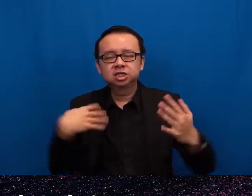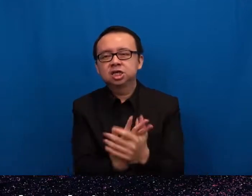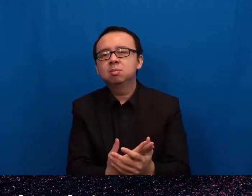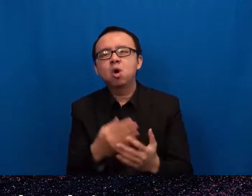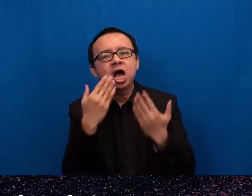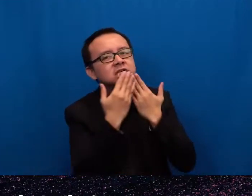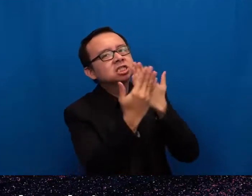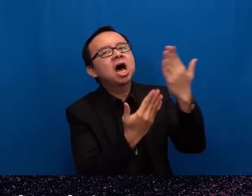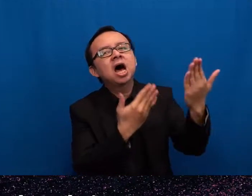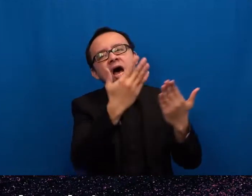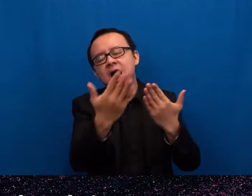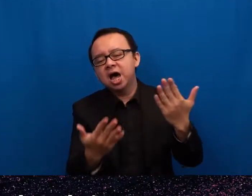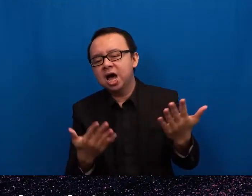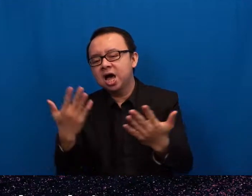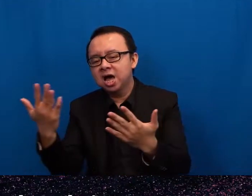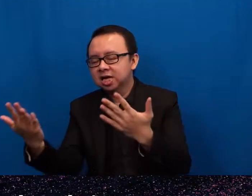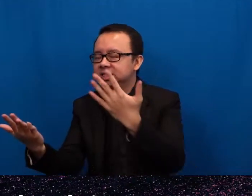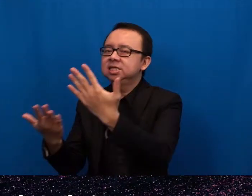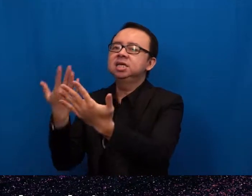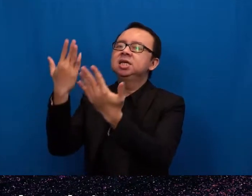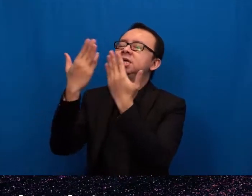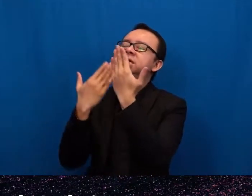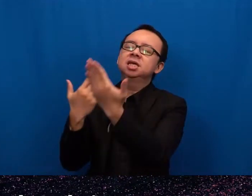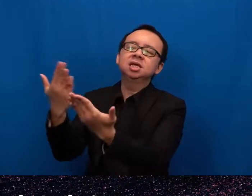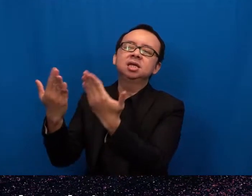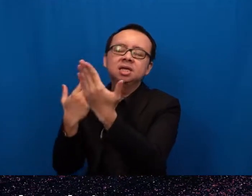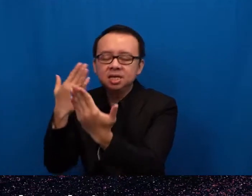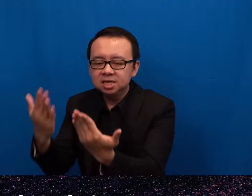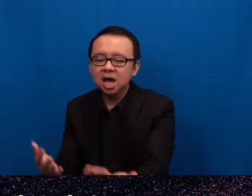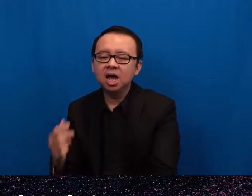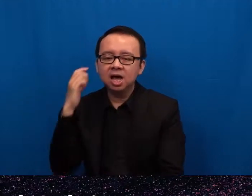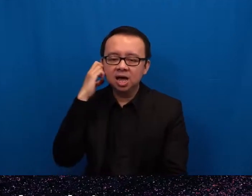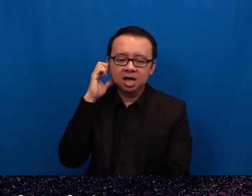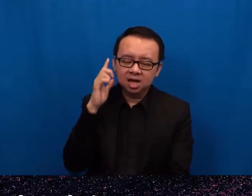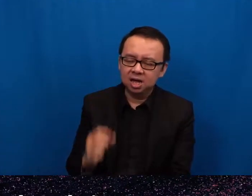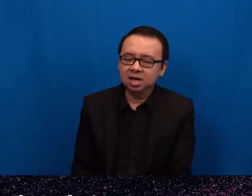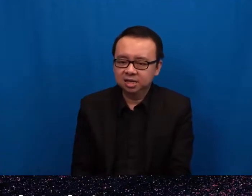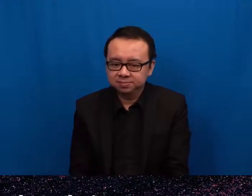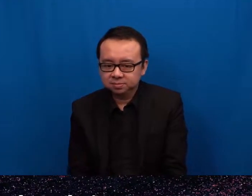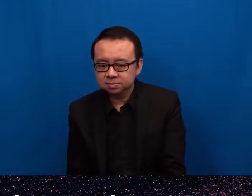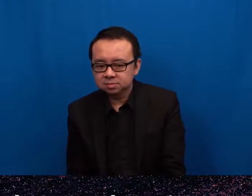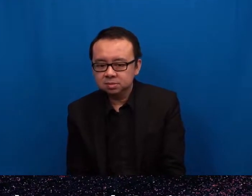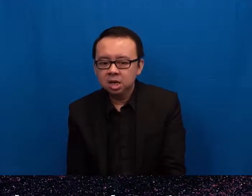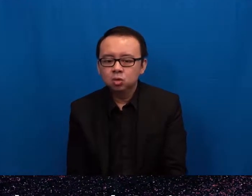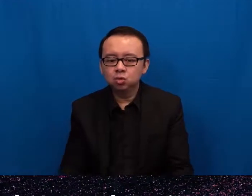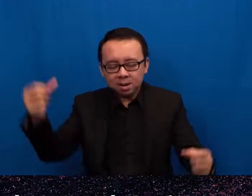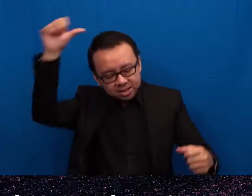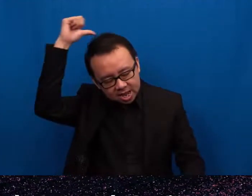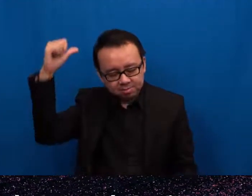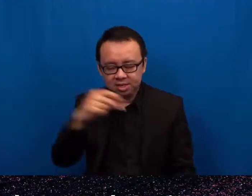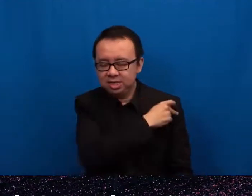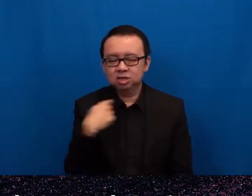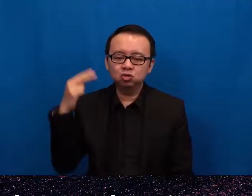teguhkan semua kesaksian. Angkat tanganmu.